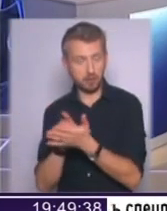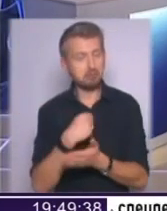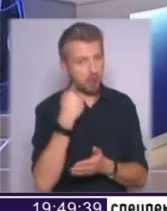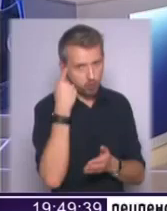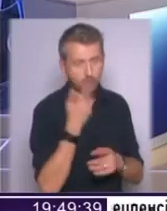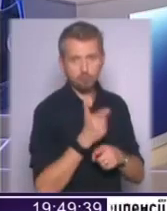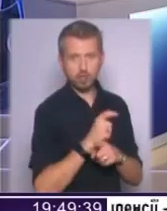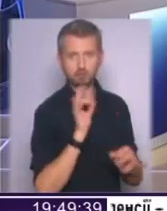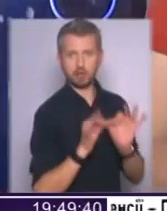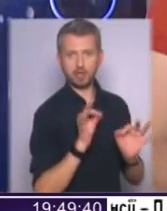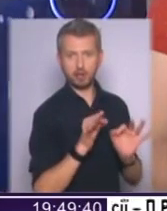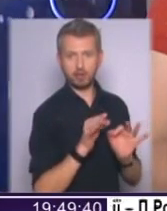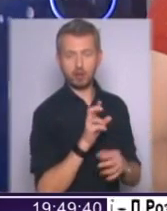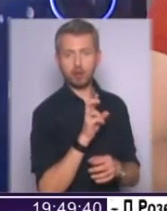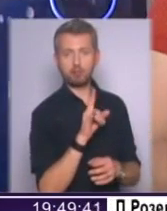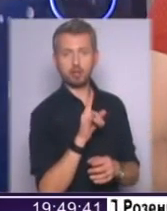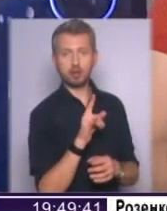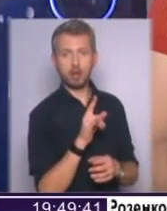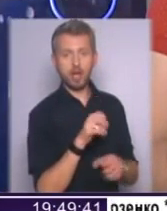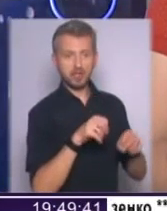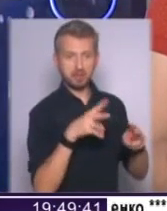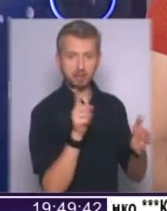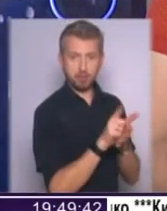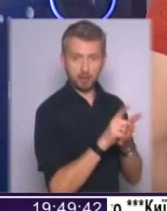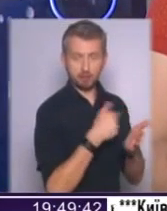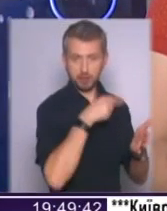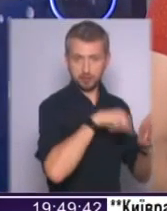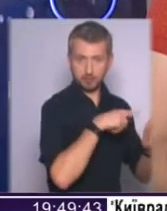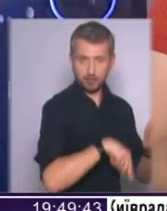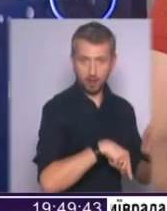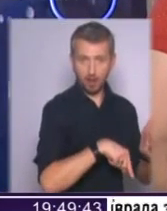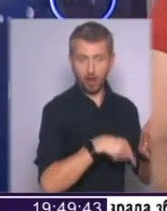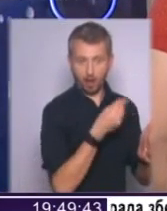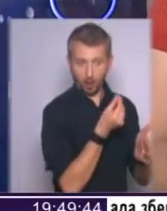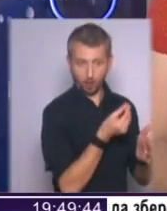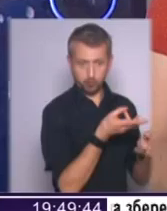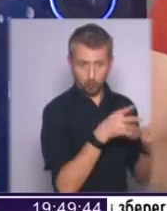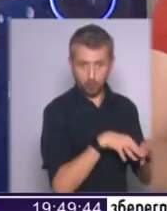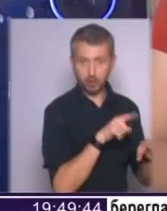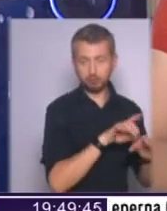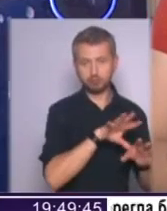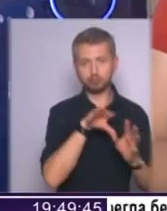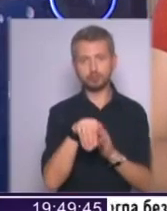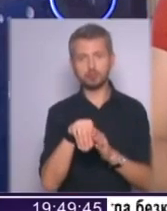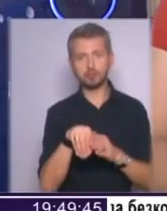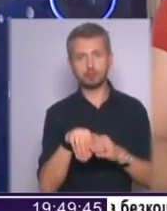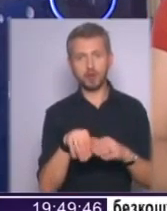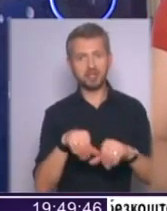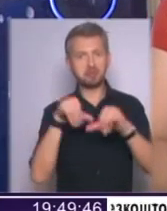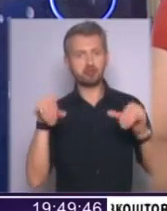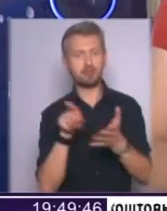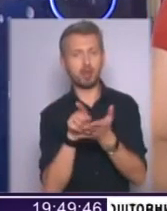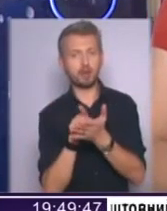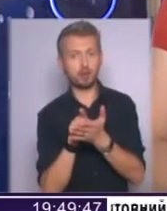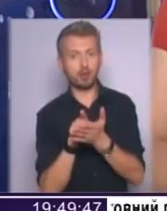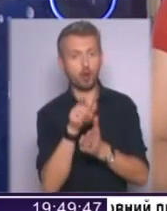крок, якби ми, прибираючи спецпенсії, ми збільшили звичайні пенсії. Тобто це, я думаю, громадянам це сприйняли як набагато